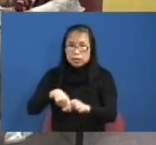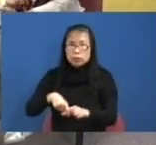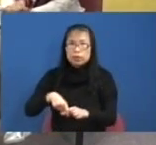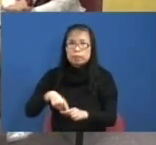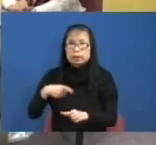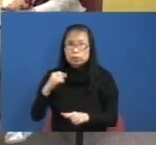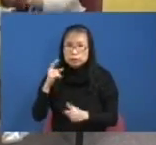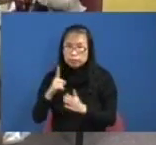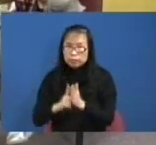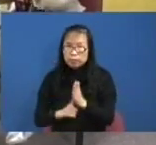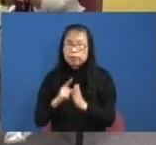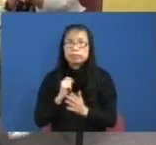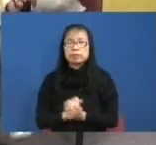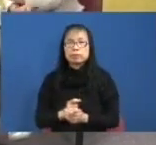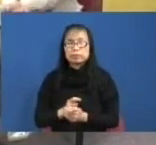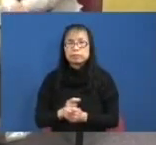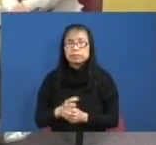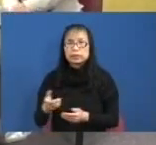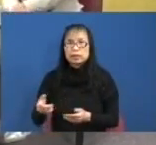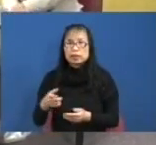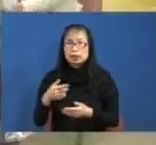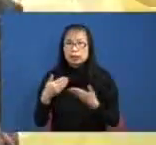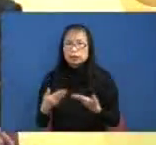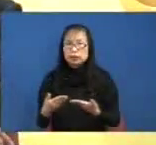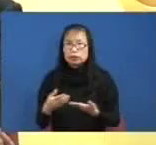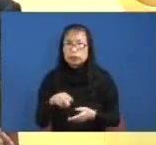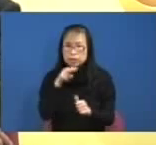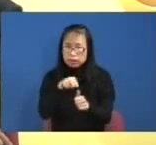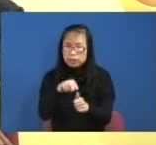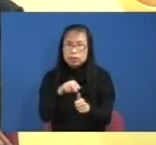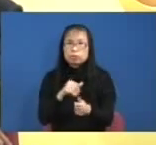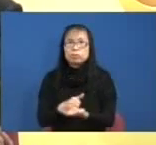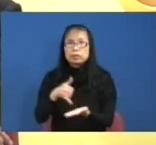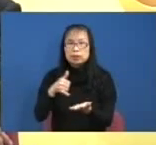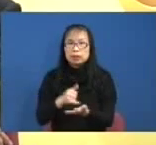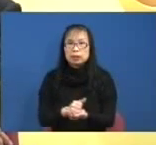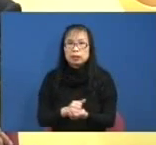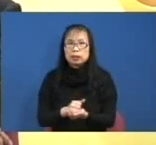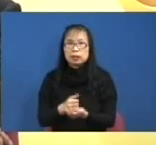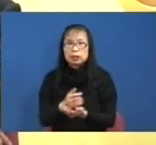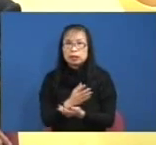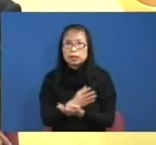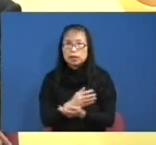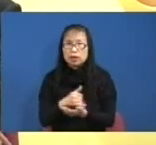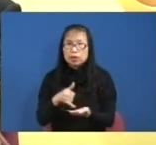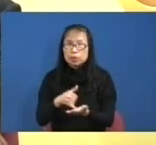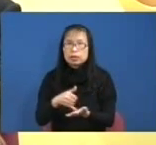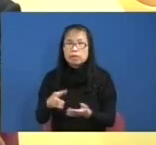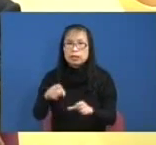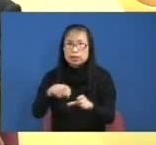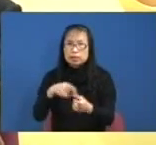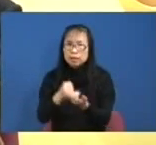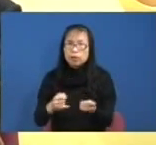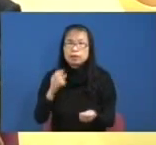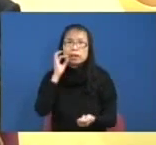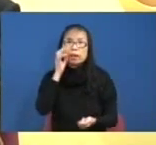係呢下真係要 當然咧，我哋係要即係照顧一啲弱勢社群，一啲生產力低嘅同埋即係年紀